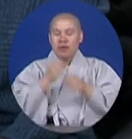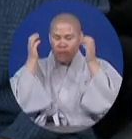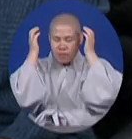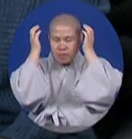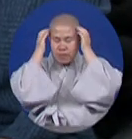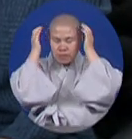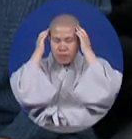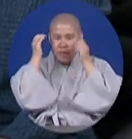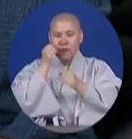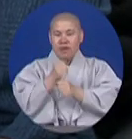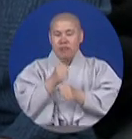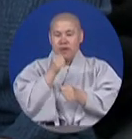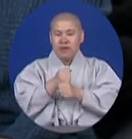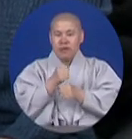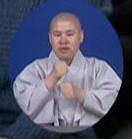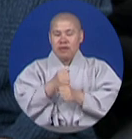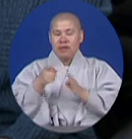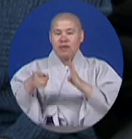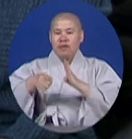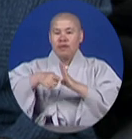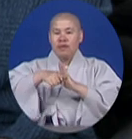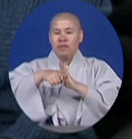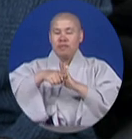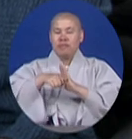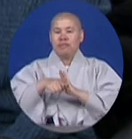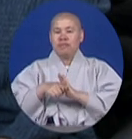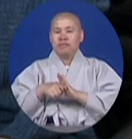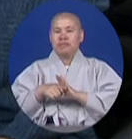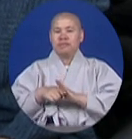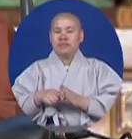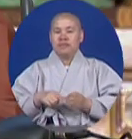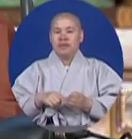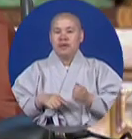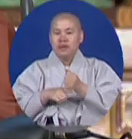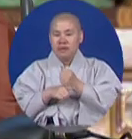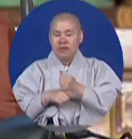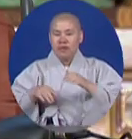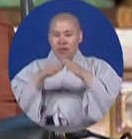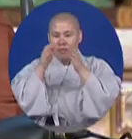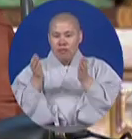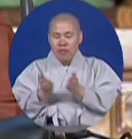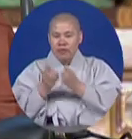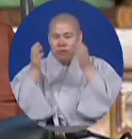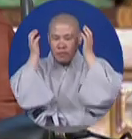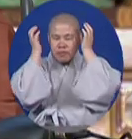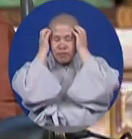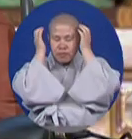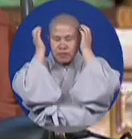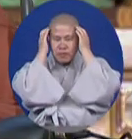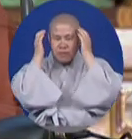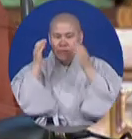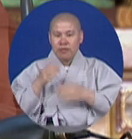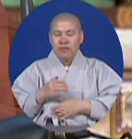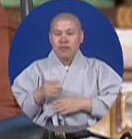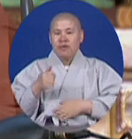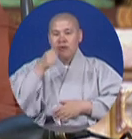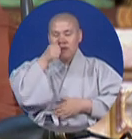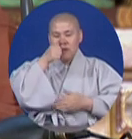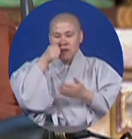고통을 만들어내는 업이다. 이런 뜻입니다. 그래서 모든 고통은 제업에서